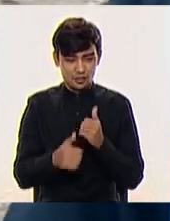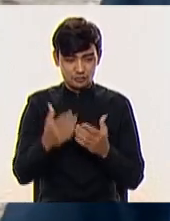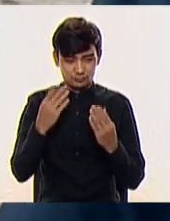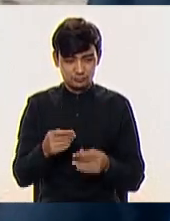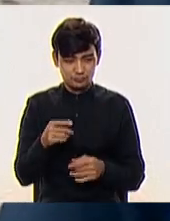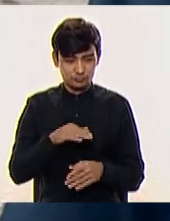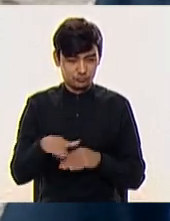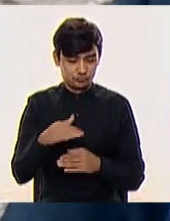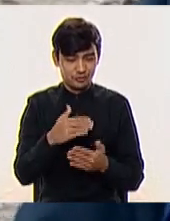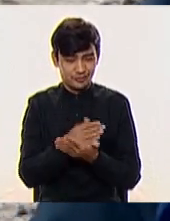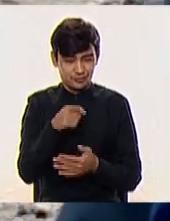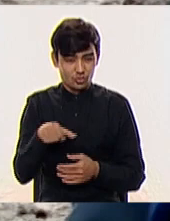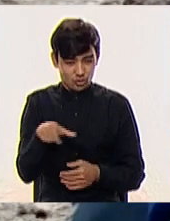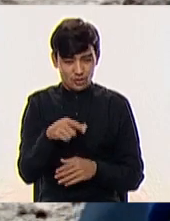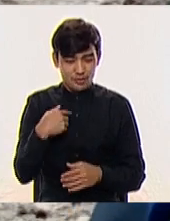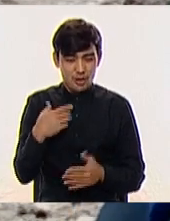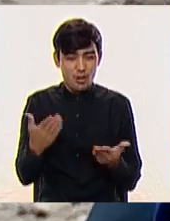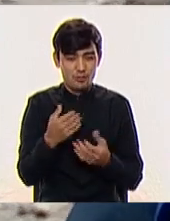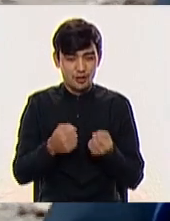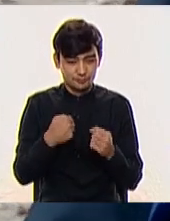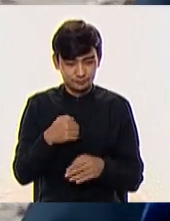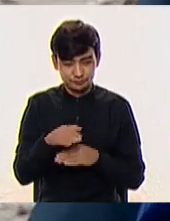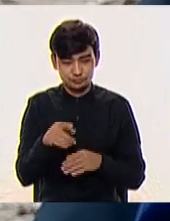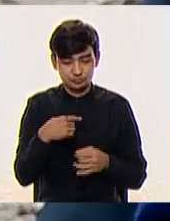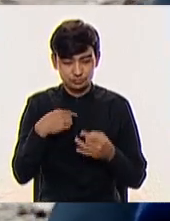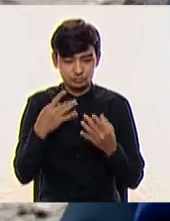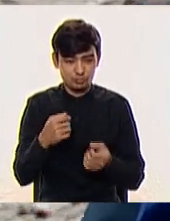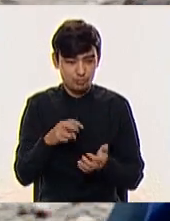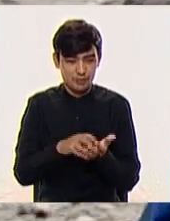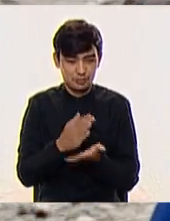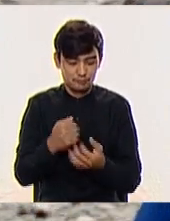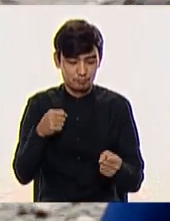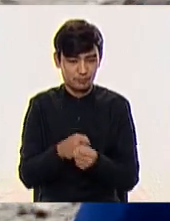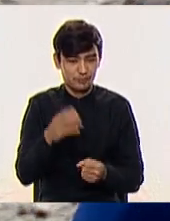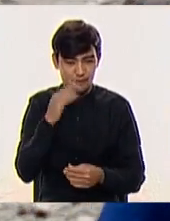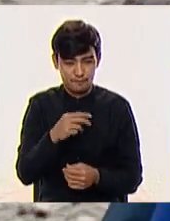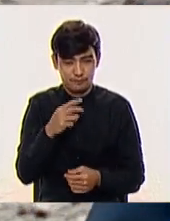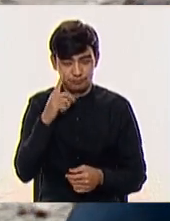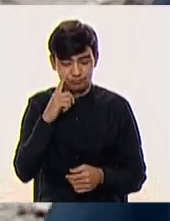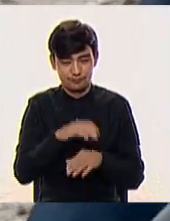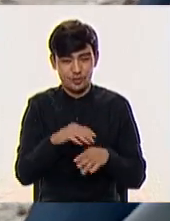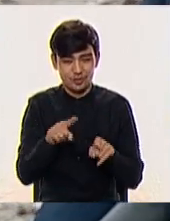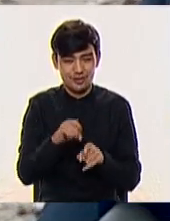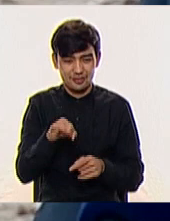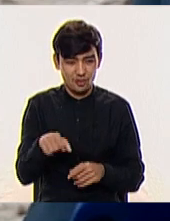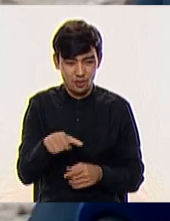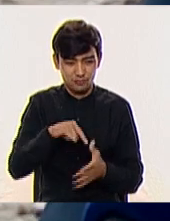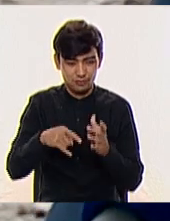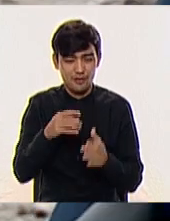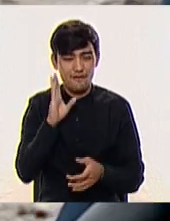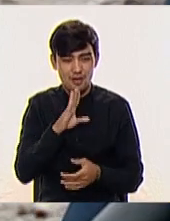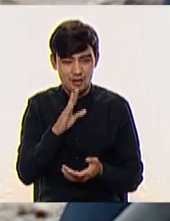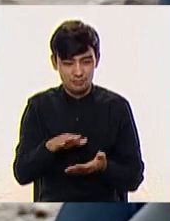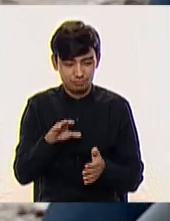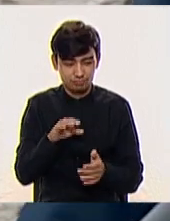Грузовики летают по этим дорогам. Мы едем на легковушках и боимся, что нас просто сметут и не заметят. Из-за глубины разреза добываемых пород в колодцах исчезла